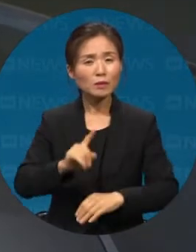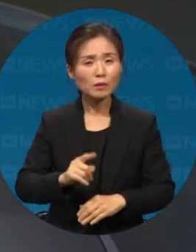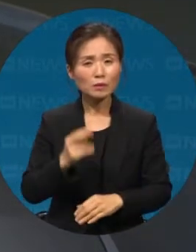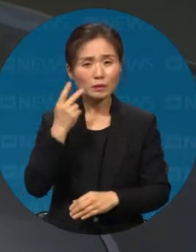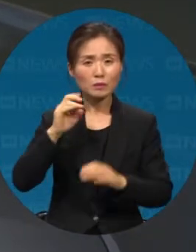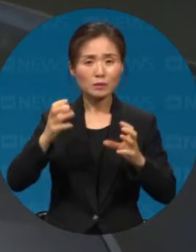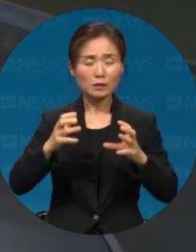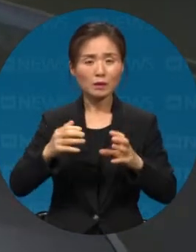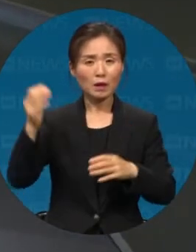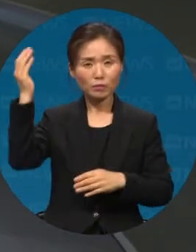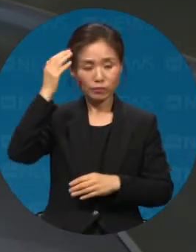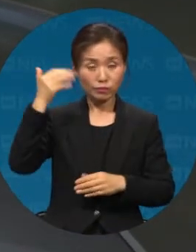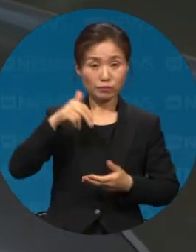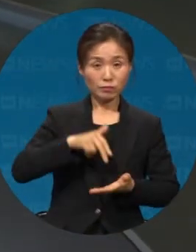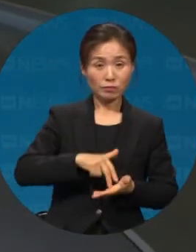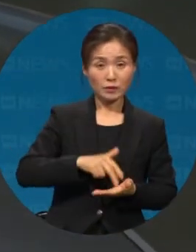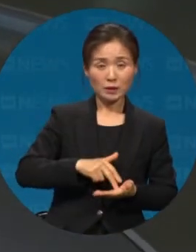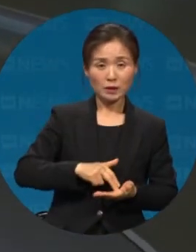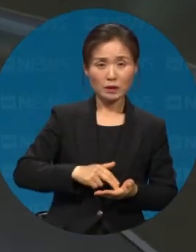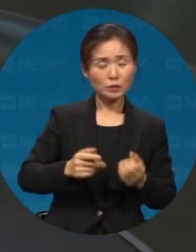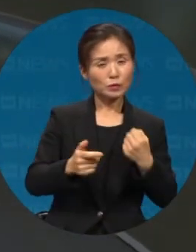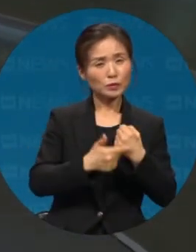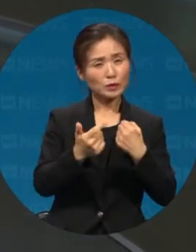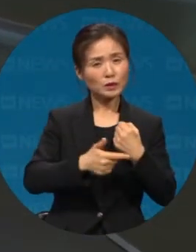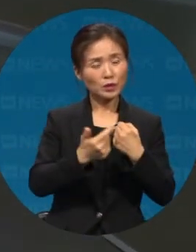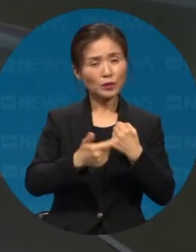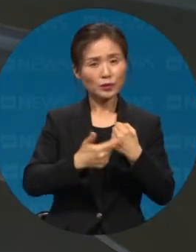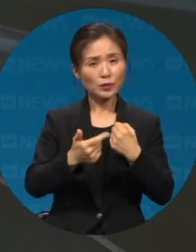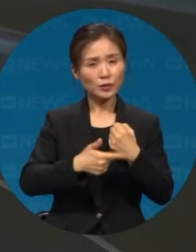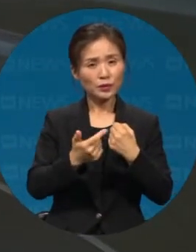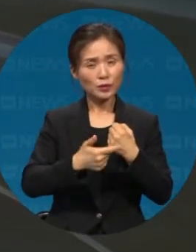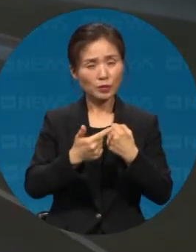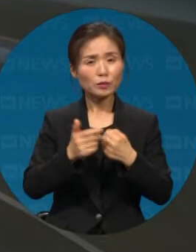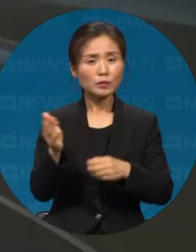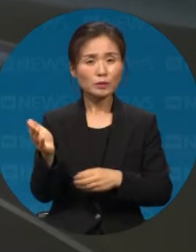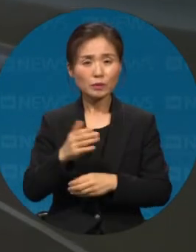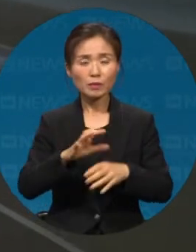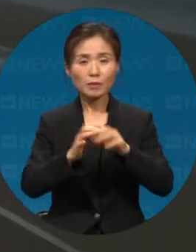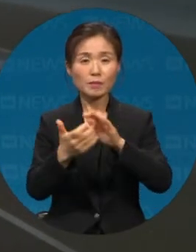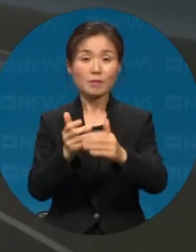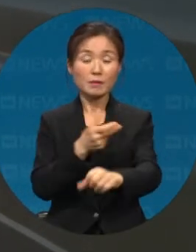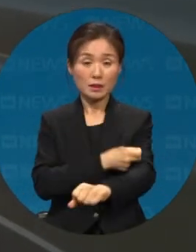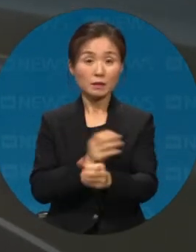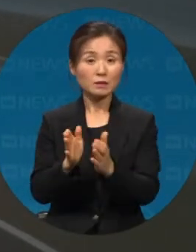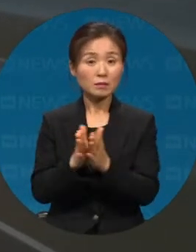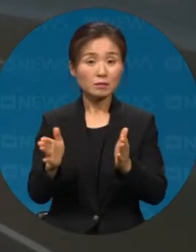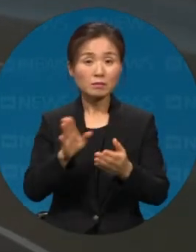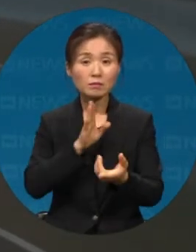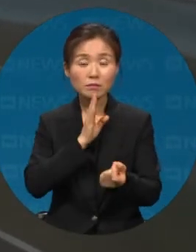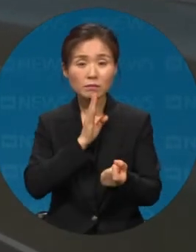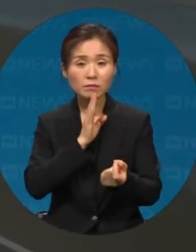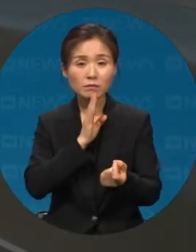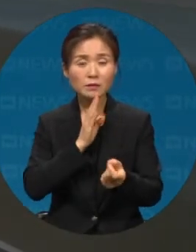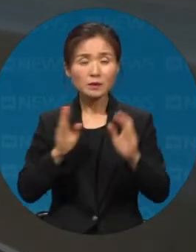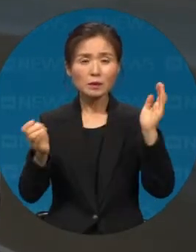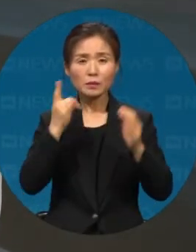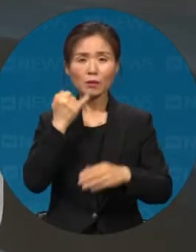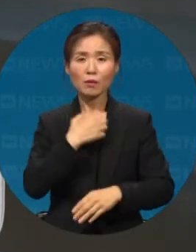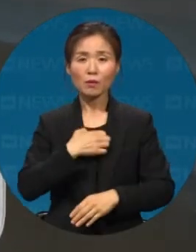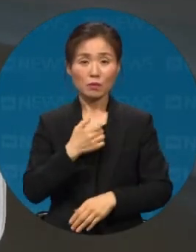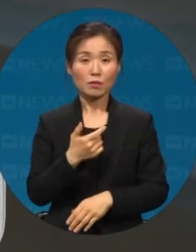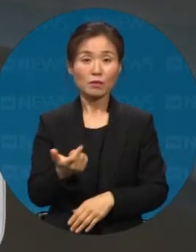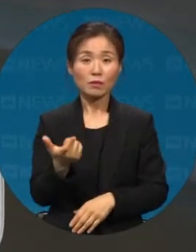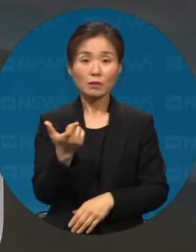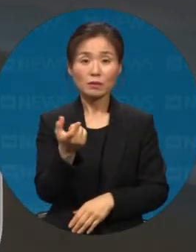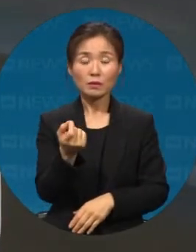미국에선 우리나라로 치면 좀 초등학교 6 학년 나이 때 학생들부터 이제 백신을 받을수가 있게 됐는데 학부모들의 걱정이 이만저만이